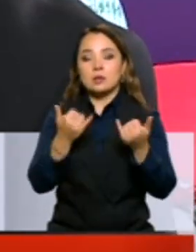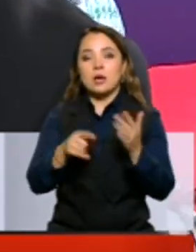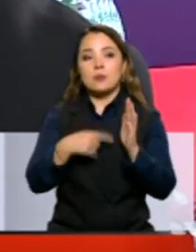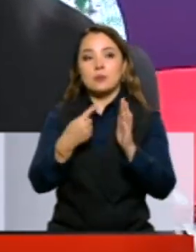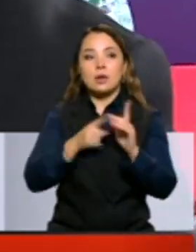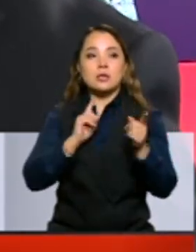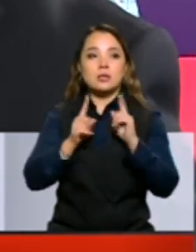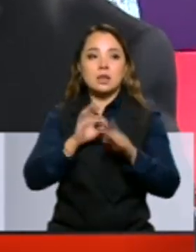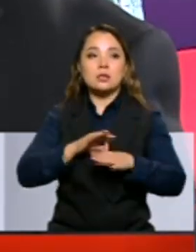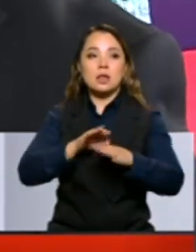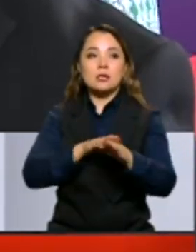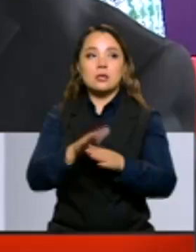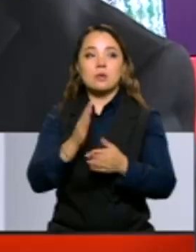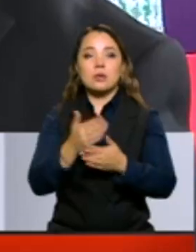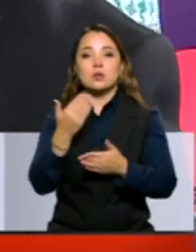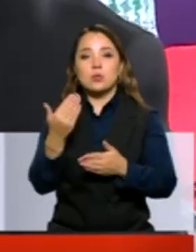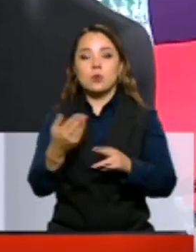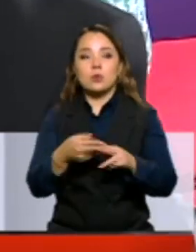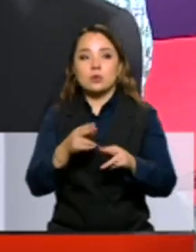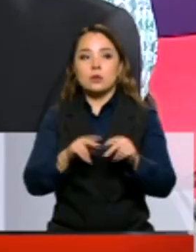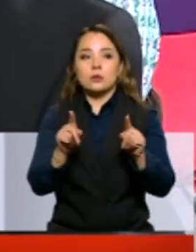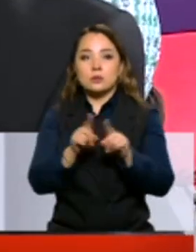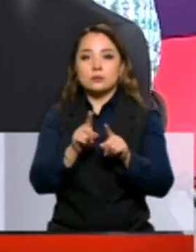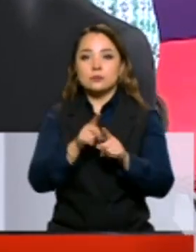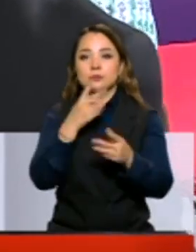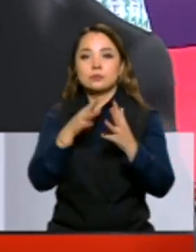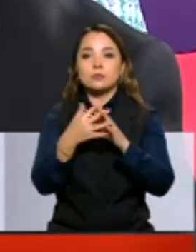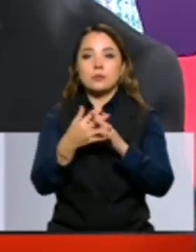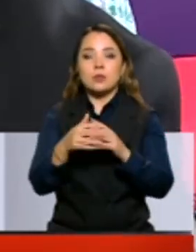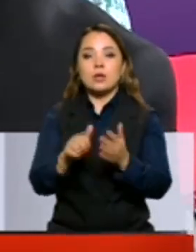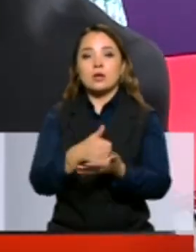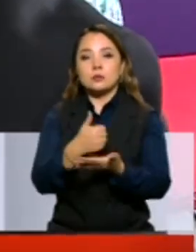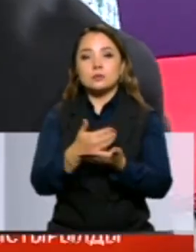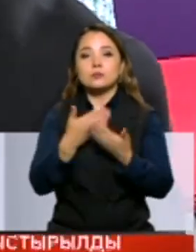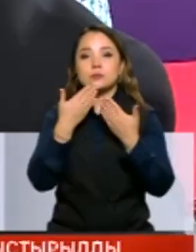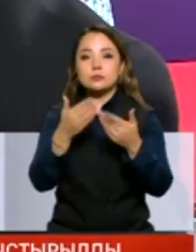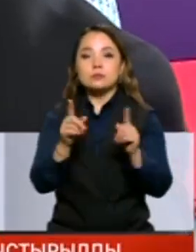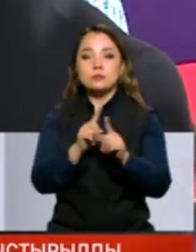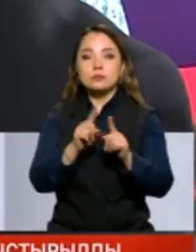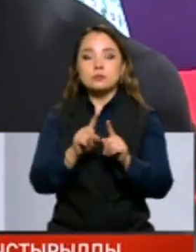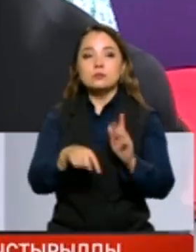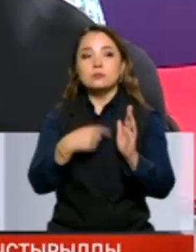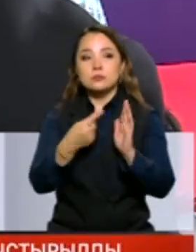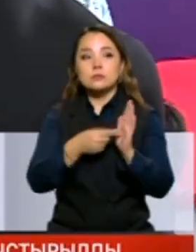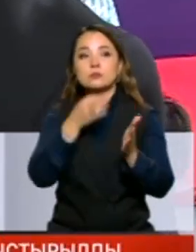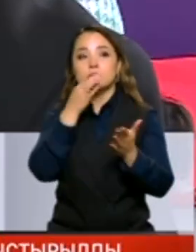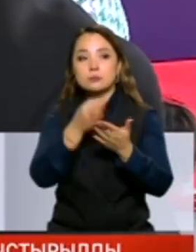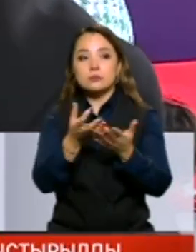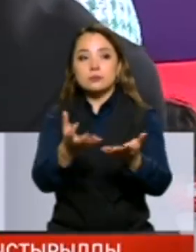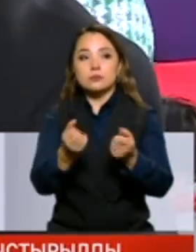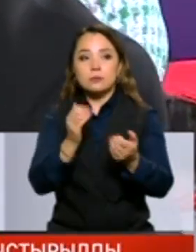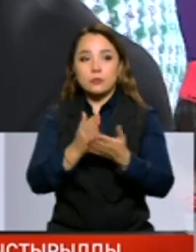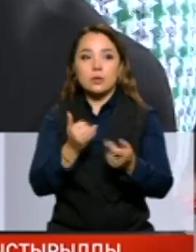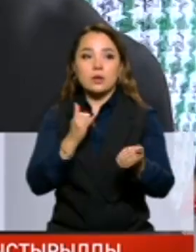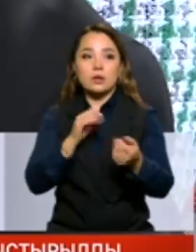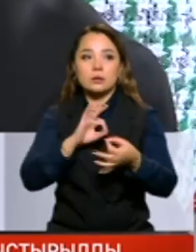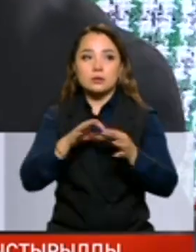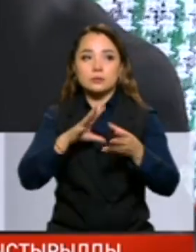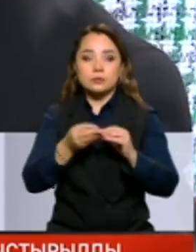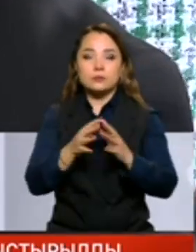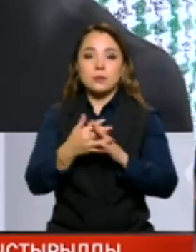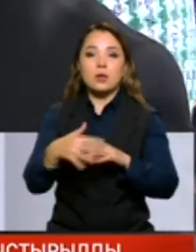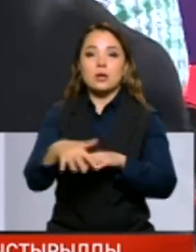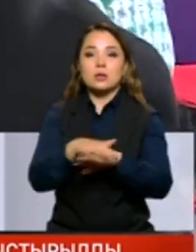мәселесін көтеру және сол мәселелерді облыс әкімінен ауыл әкіміне дейінгі сұрақтар бойынша жауап алу арқылы сол мәселелер ауылдағы